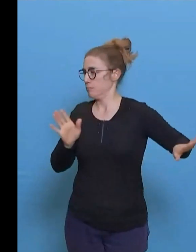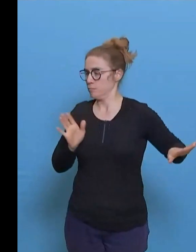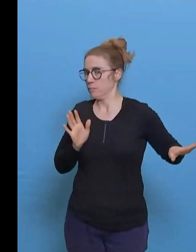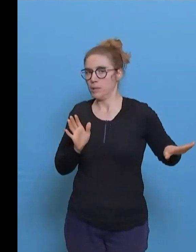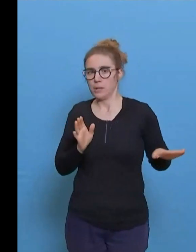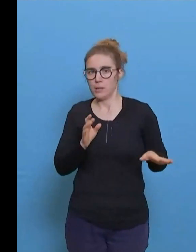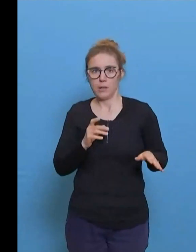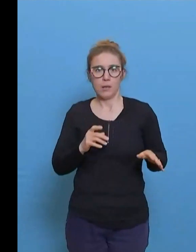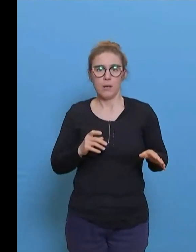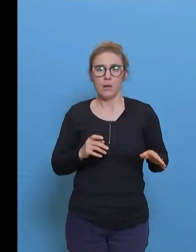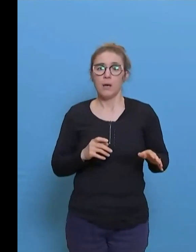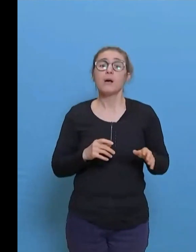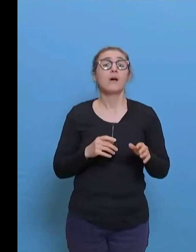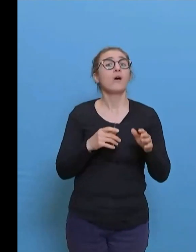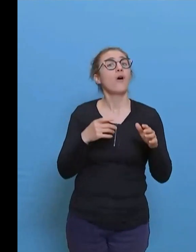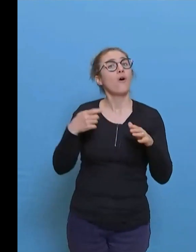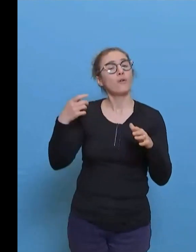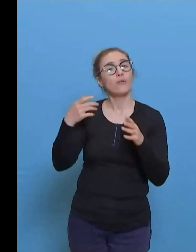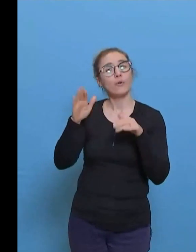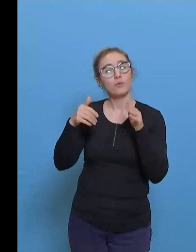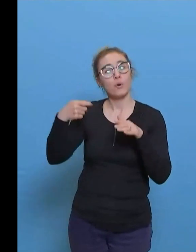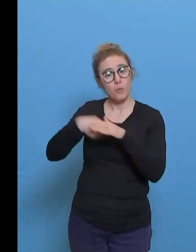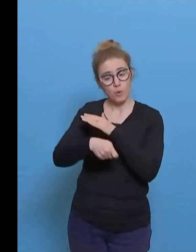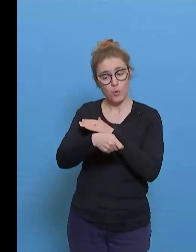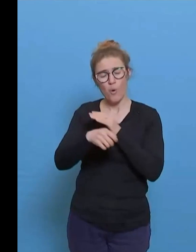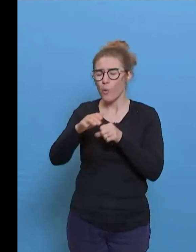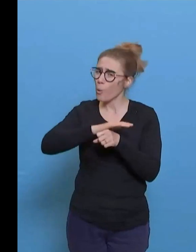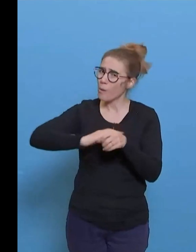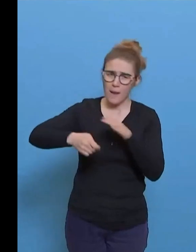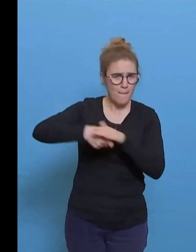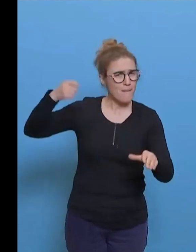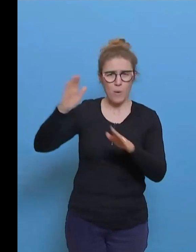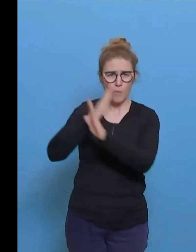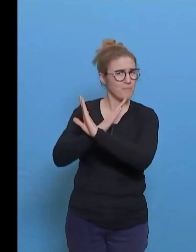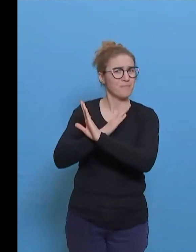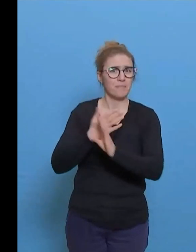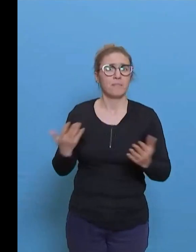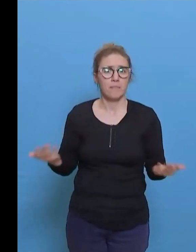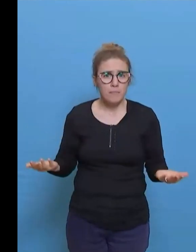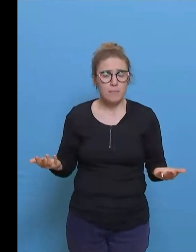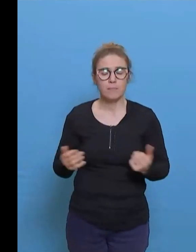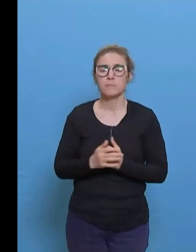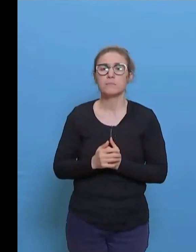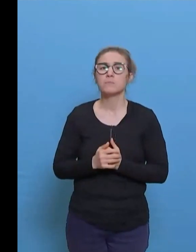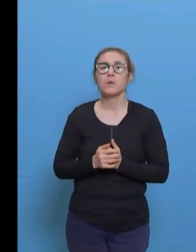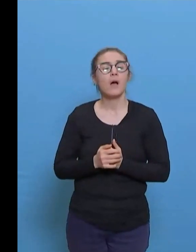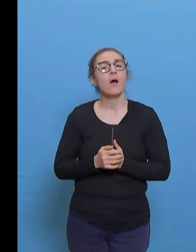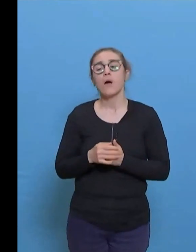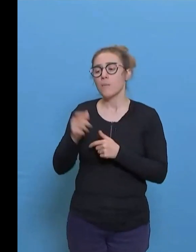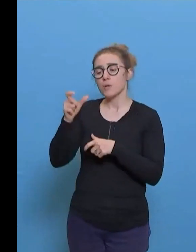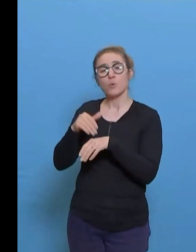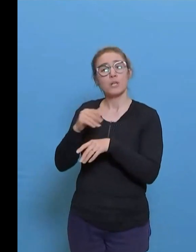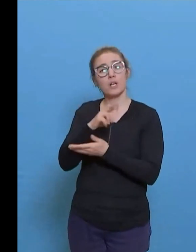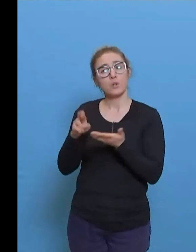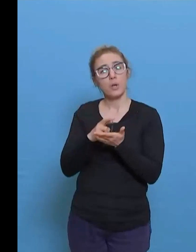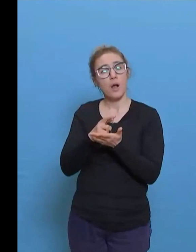puisque la totalité de la subvention de fonctionnement a été supprimée. Il n'est pas possible d'entendre des conseillers régionaux en